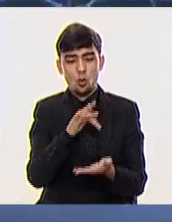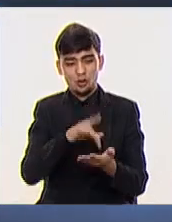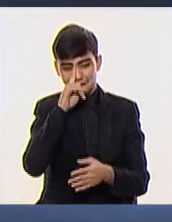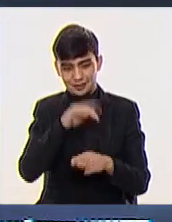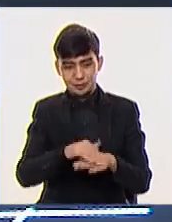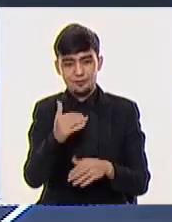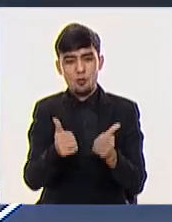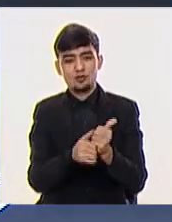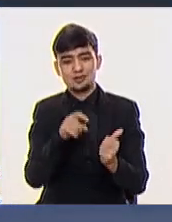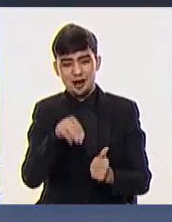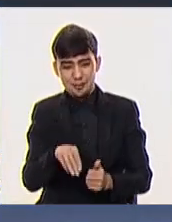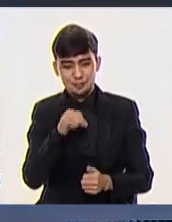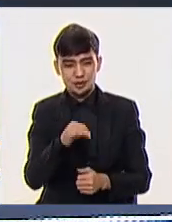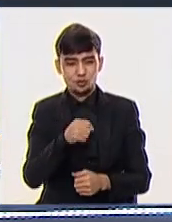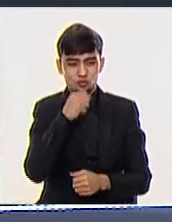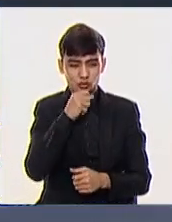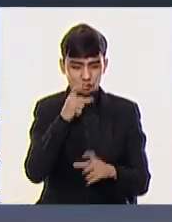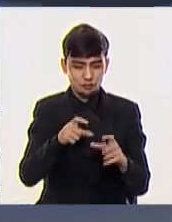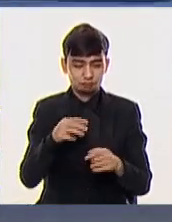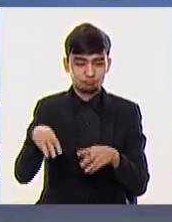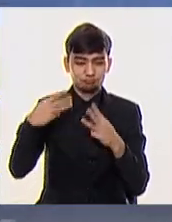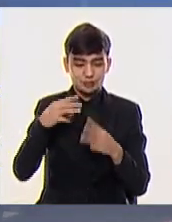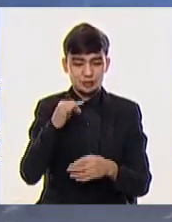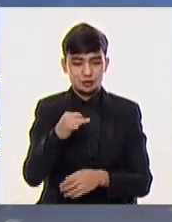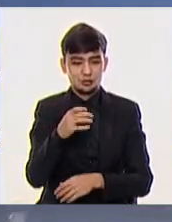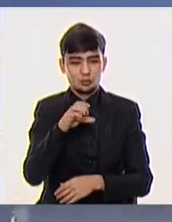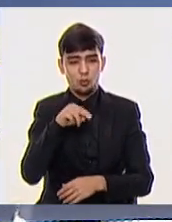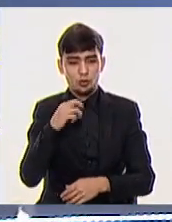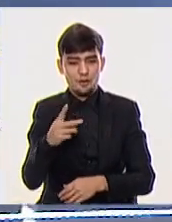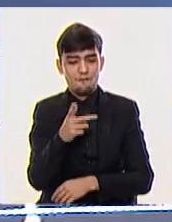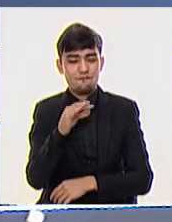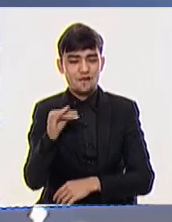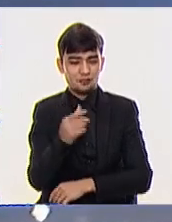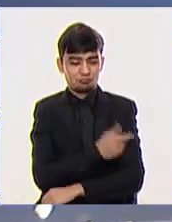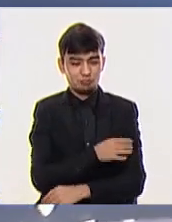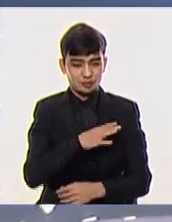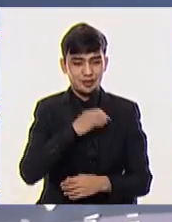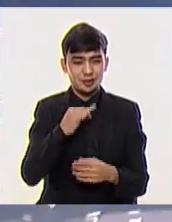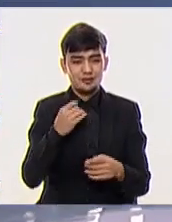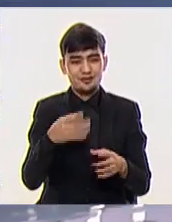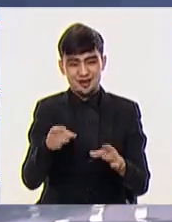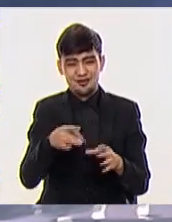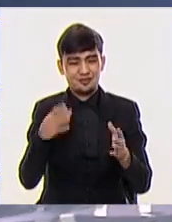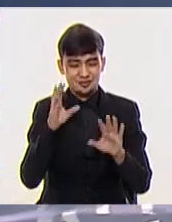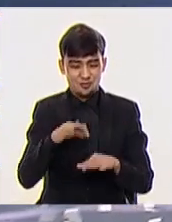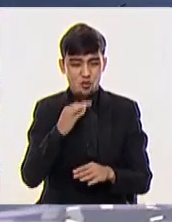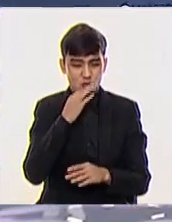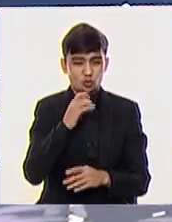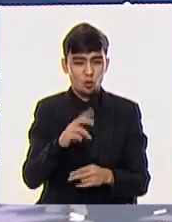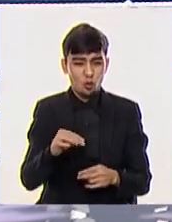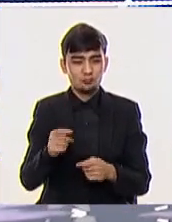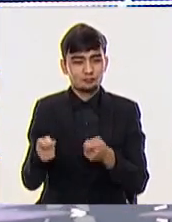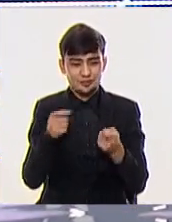олардың орынбасарлары журналистердің көзінше Спутник V-ді салғызды. Бірақ қай өңірде болса да әзірге әкелінген вакцинаның